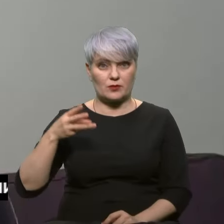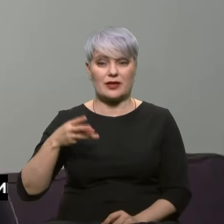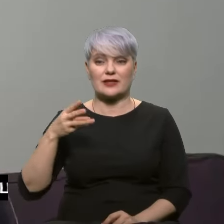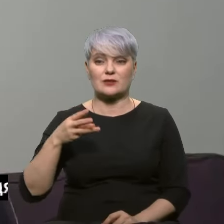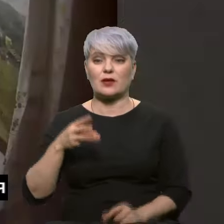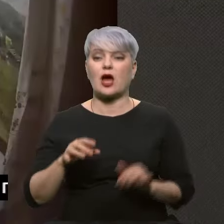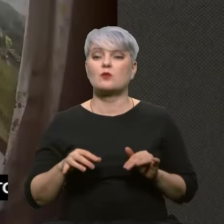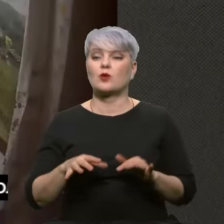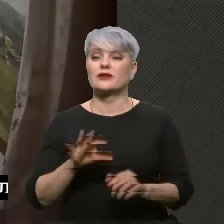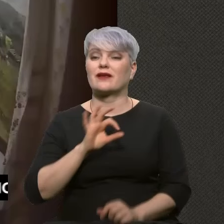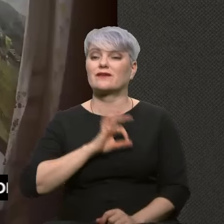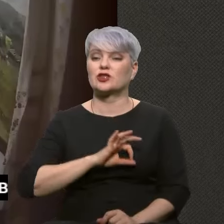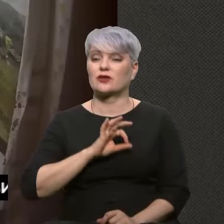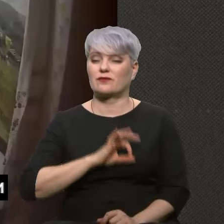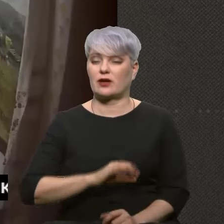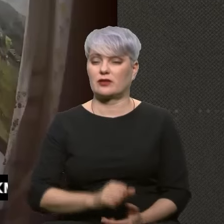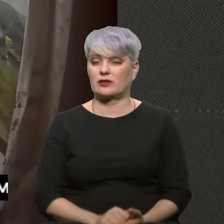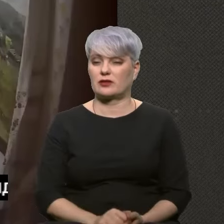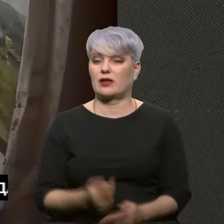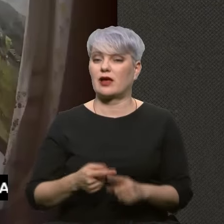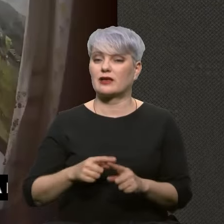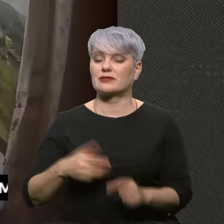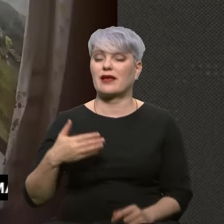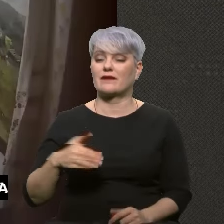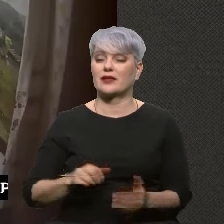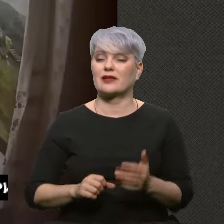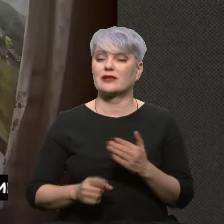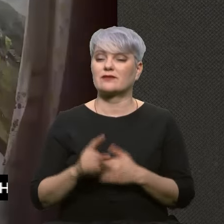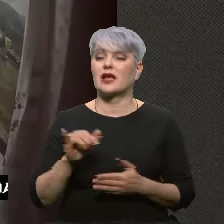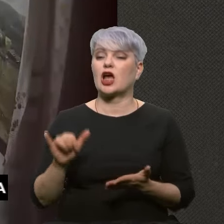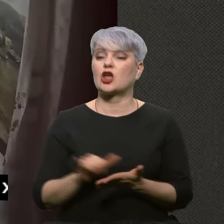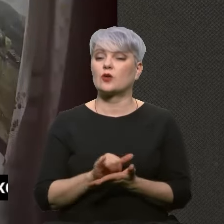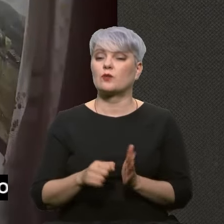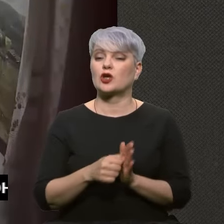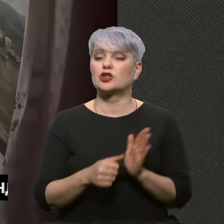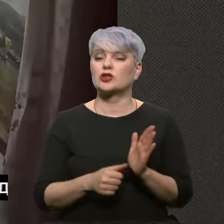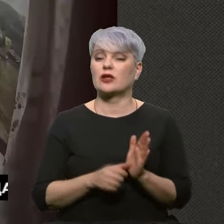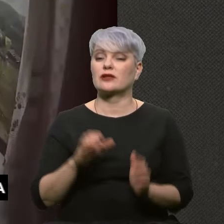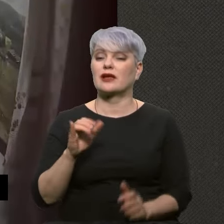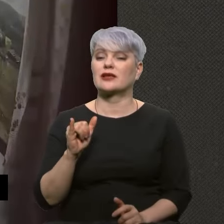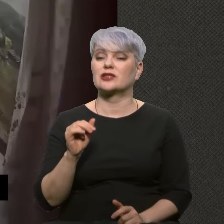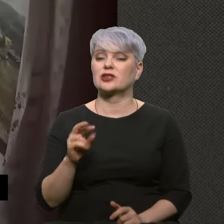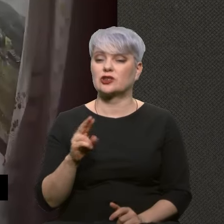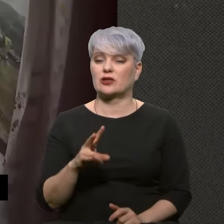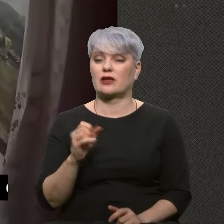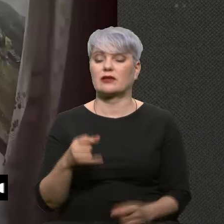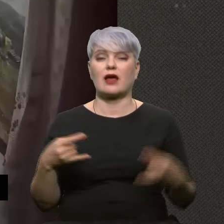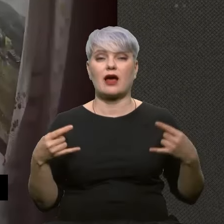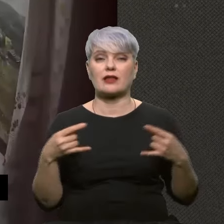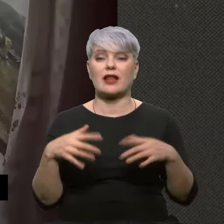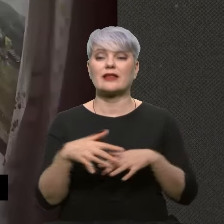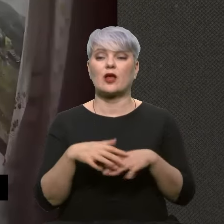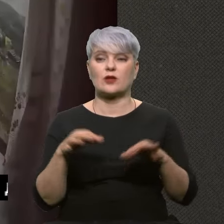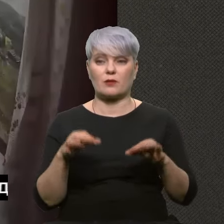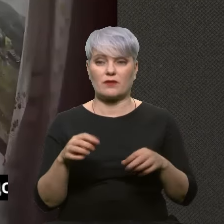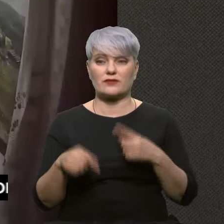процес вживання. Це відео з'явилось на Ютубі 16 січня на каналі «Народна правда». За кілька днів його